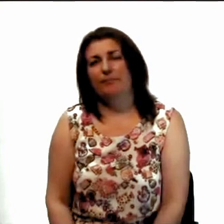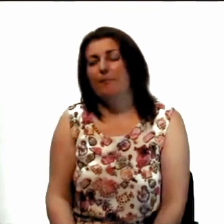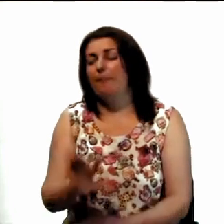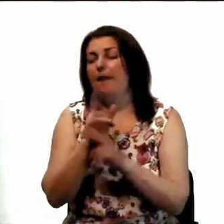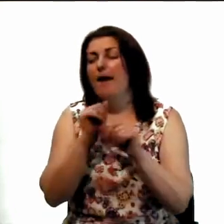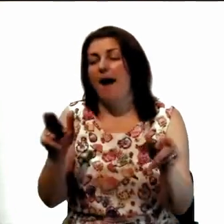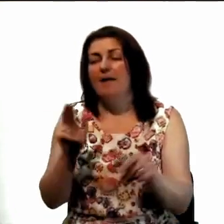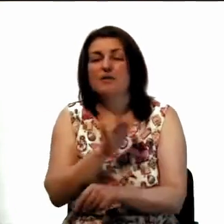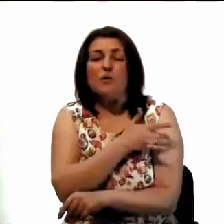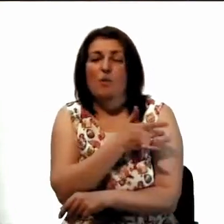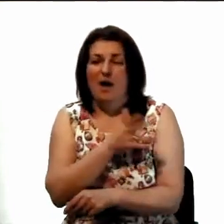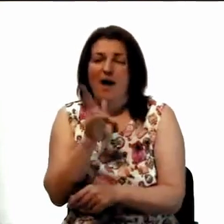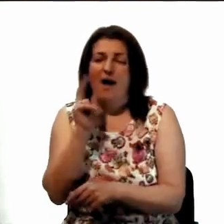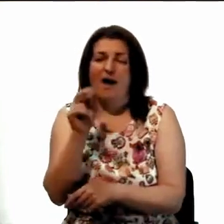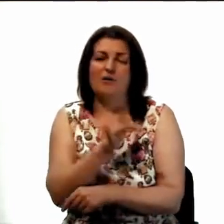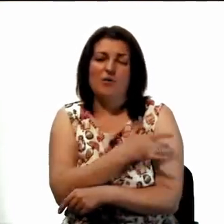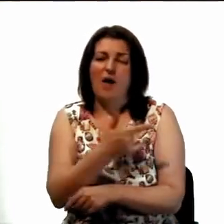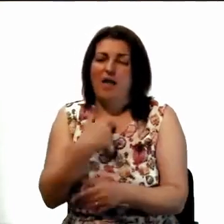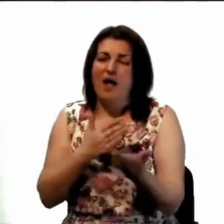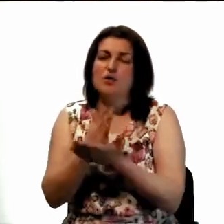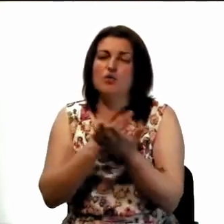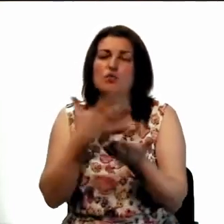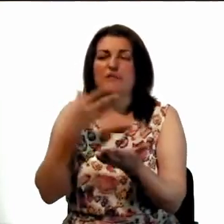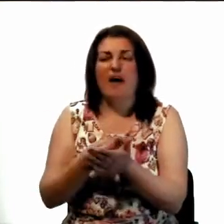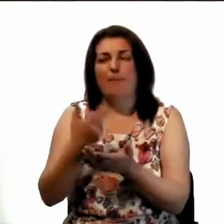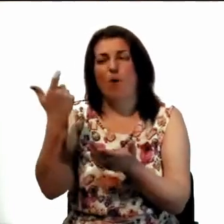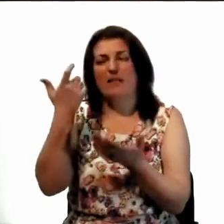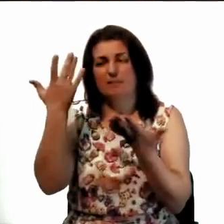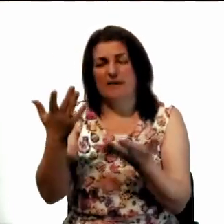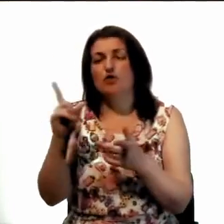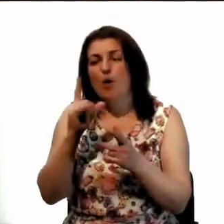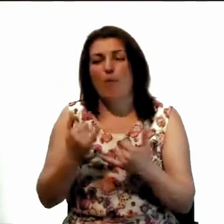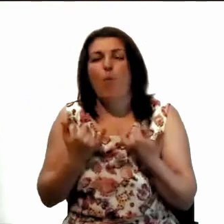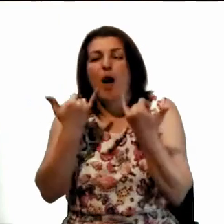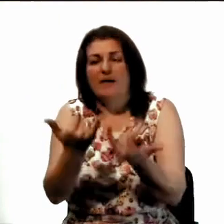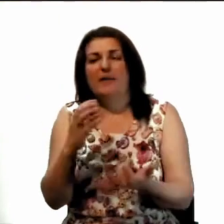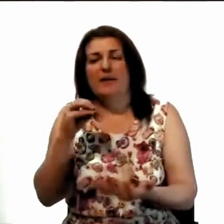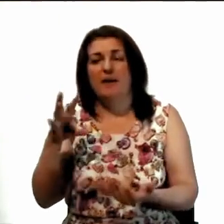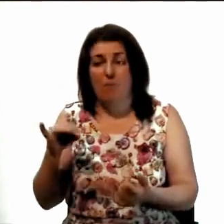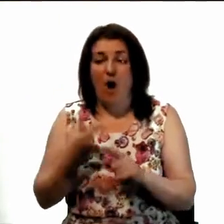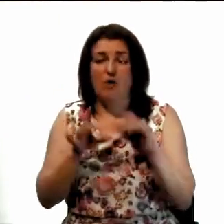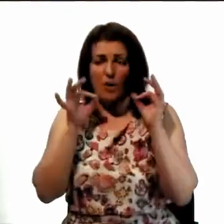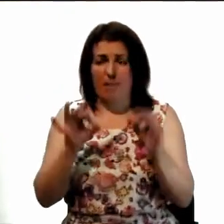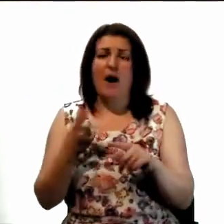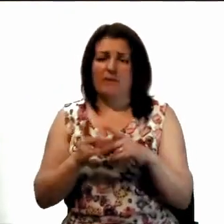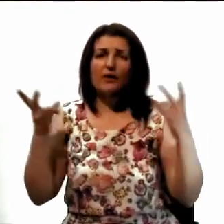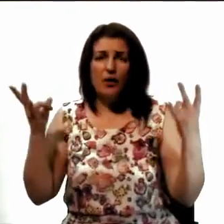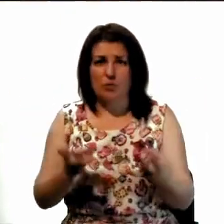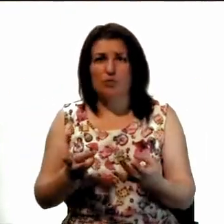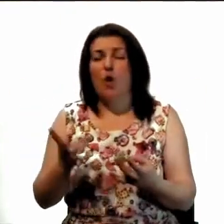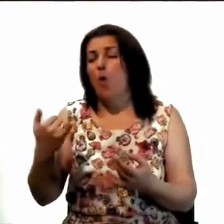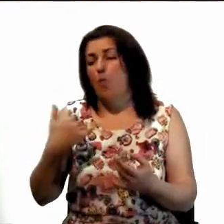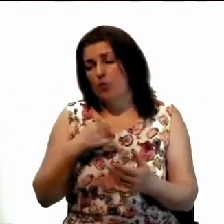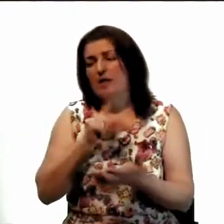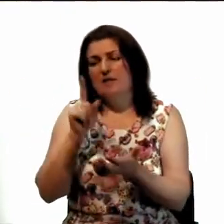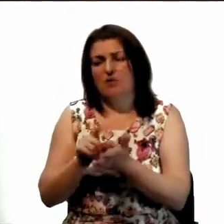Как слуги, да, как слуга, я служу своему господину, чтобы угодить ему. Это правда, это нужно. У нас